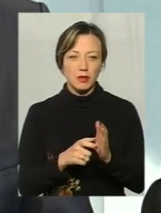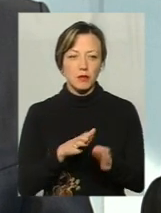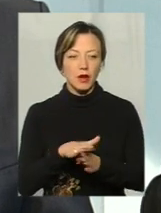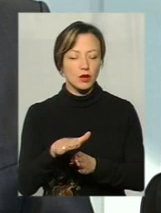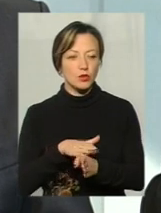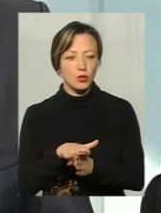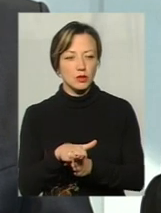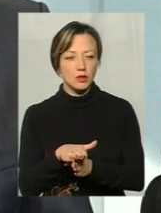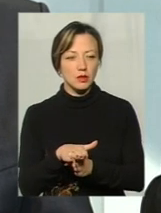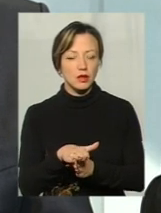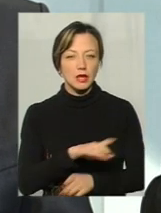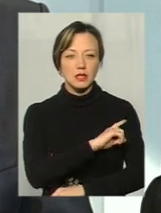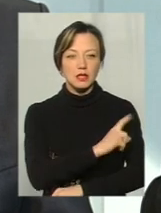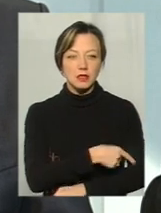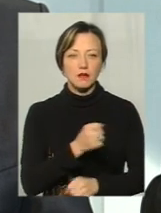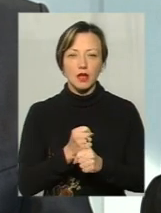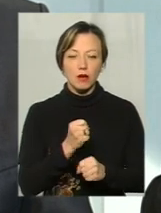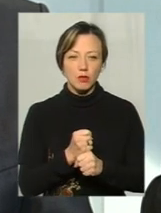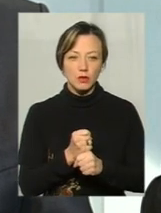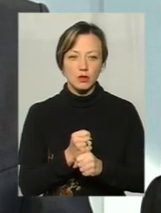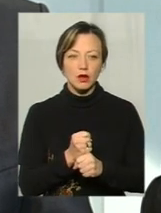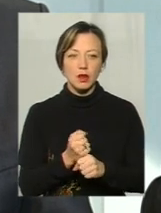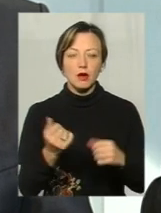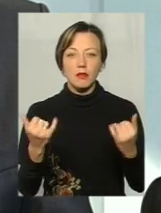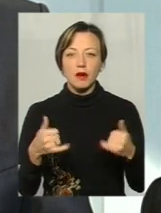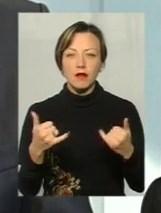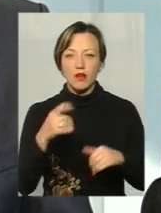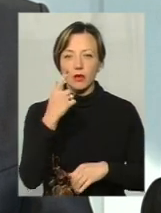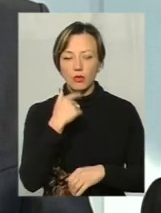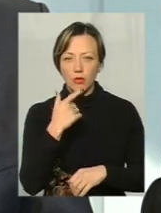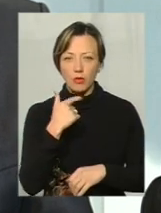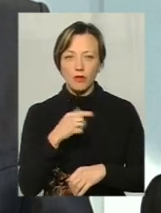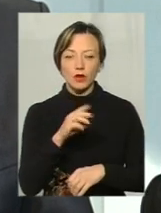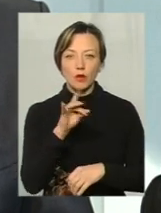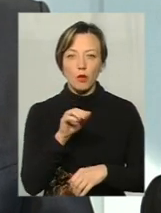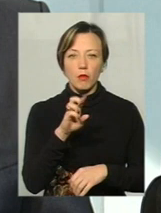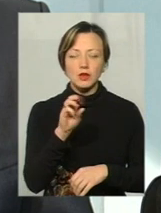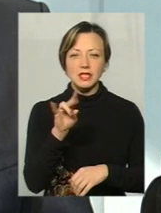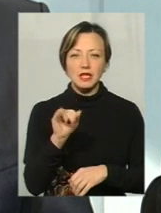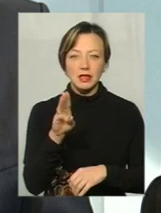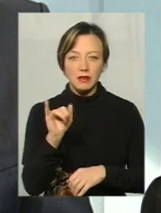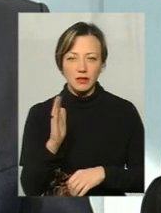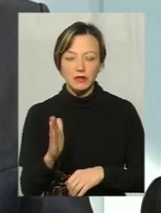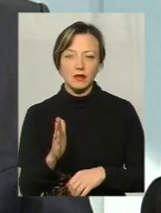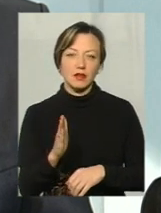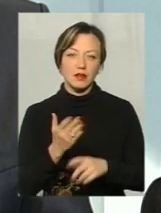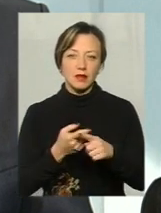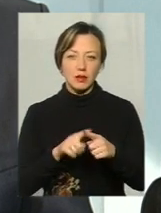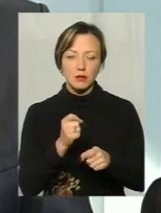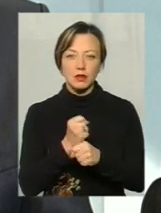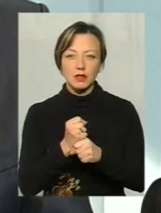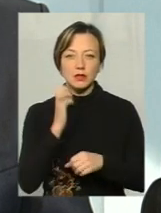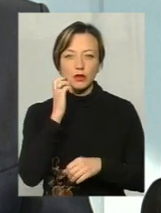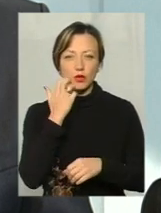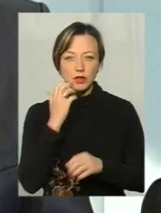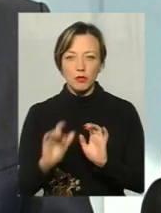довольно интенсивная работа, переливание крови, плазмы, тромбоцитов. Кроме того, там делаются такие манипуляции